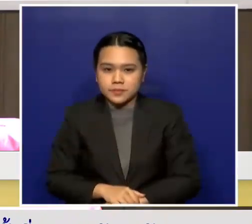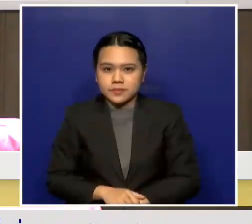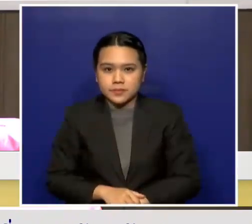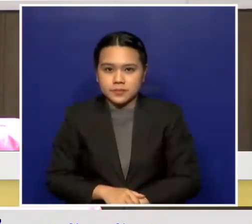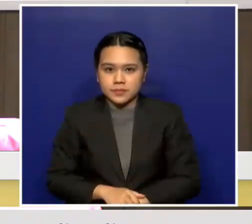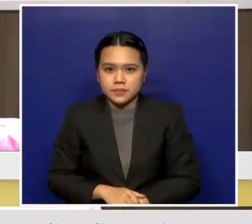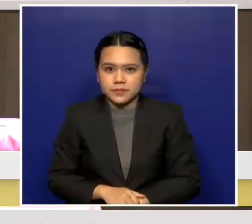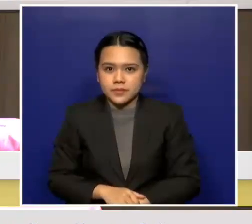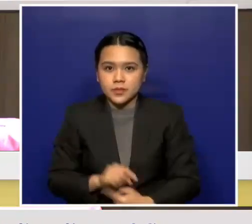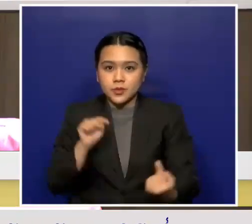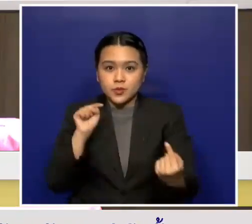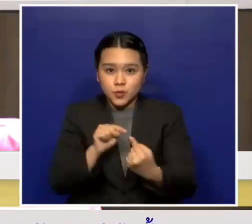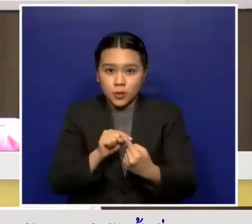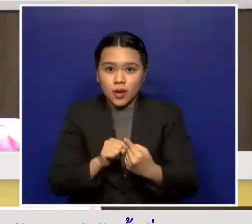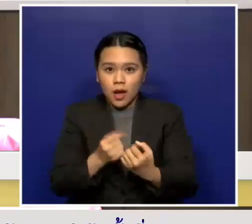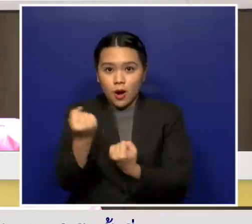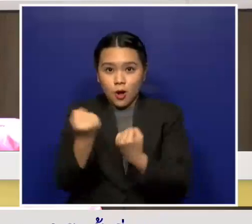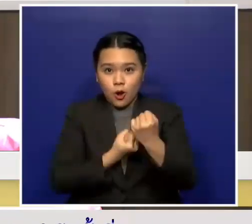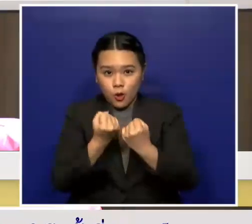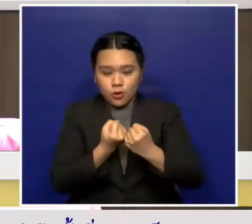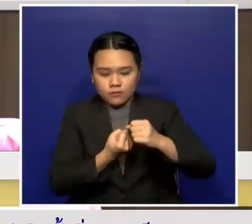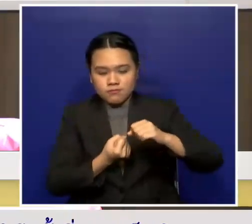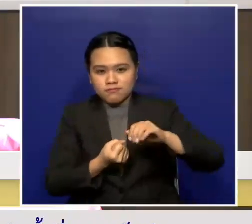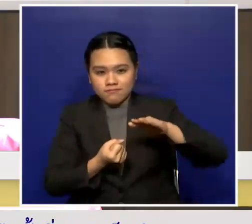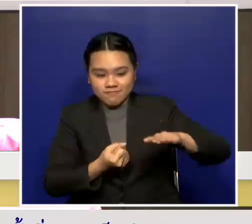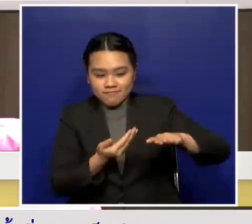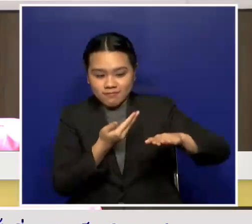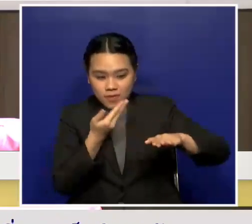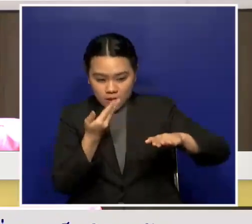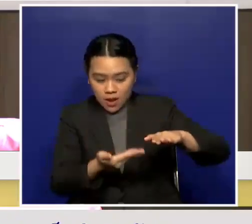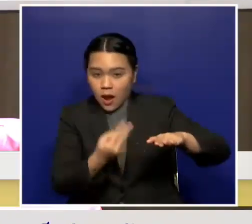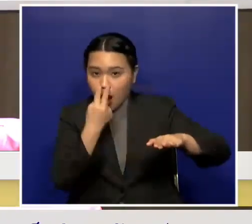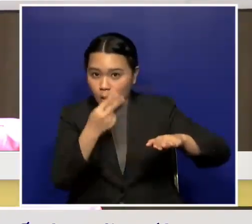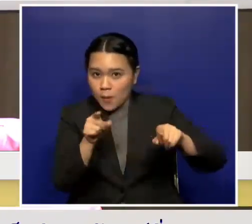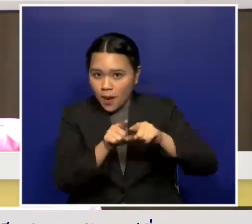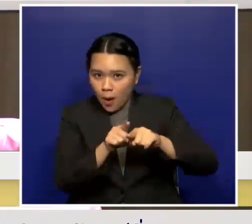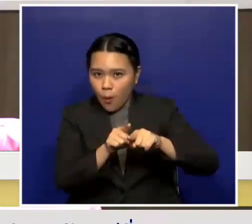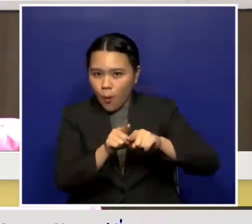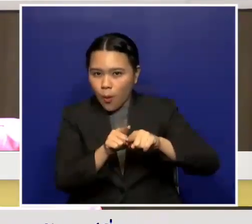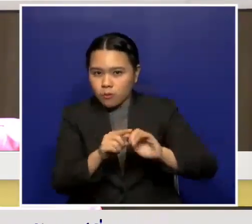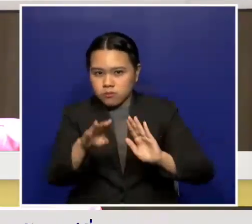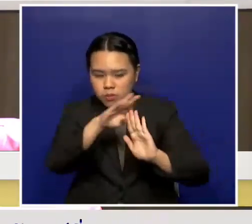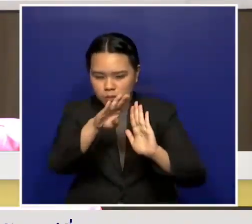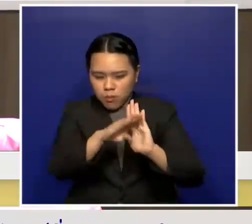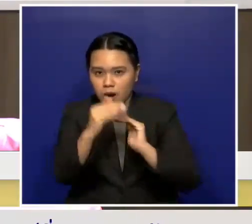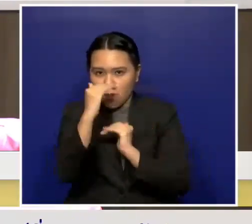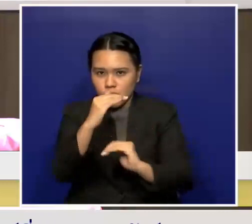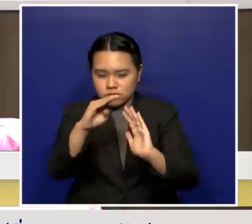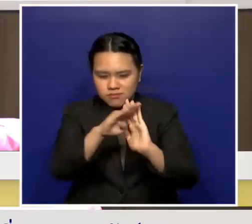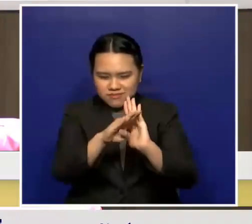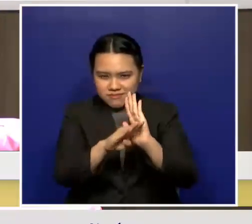การล็อกสเปคนี่นะฮะทำให้คนอื่นเนี่ยหมดโอกาสเข้ามาแข่งขันบริษัทนี้เนี่ย